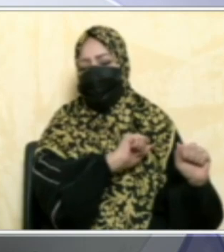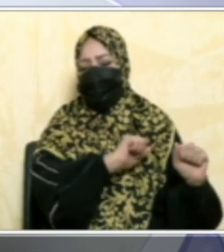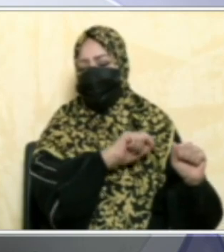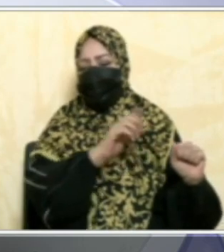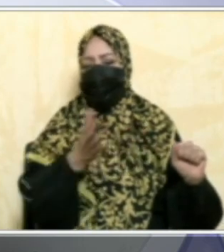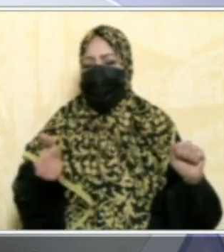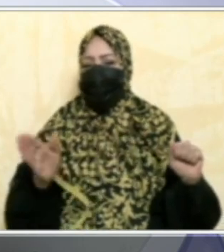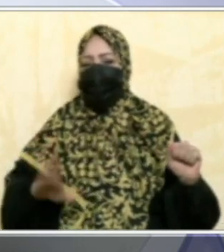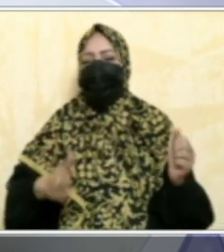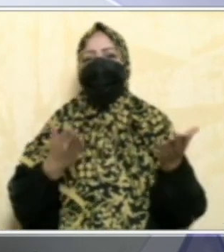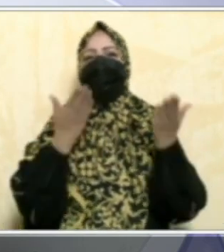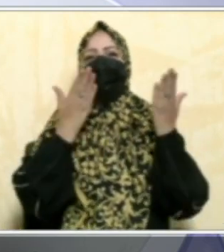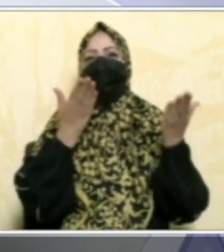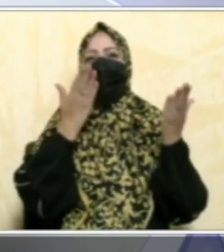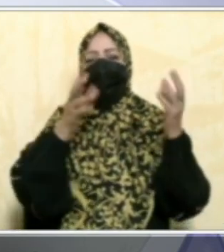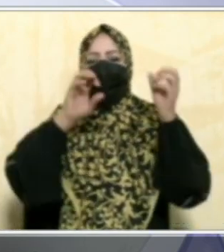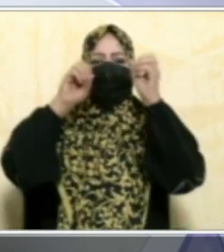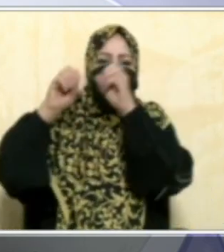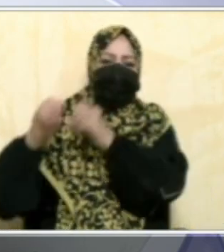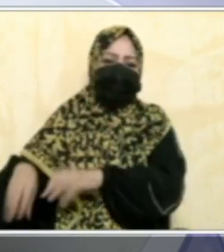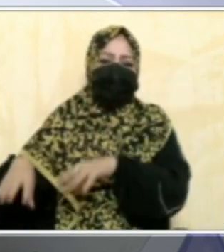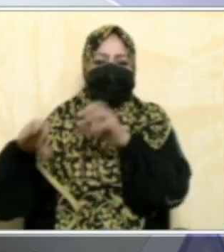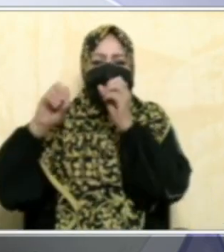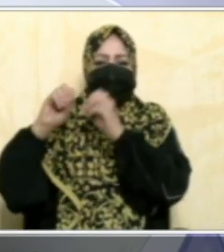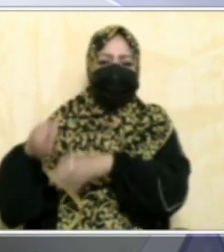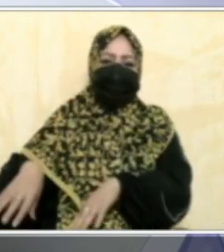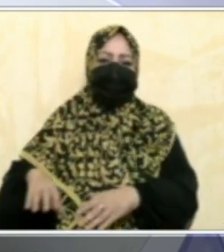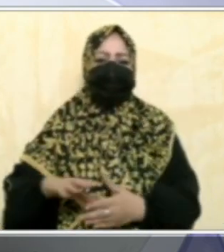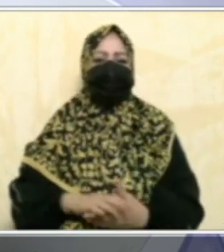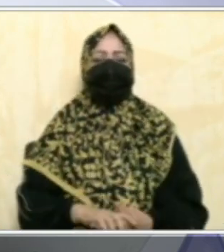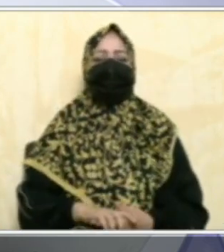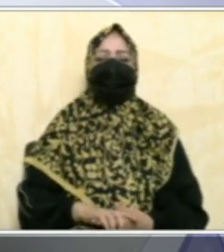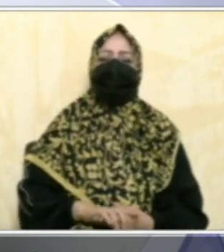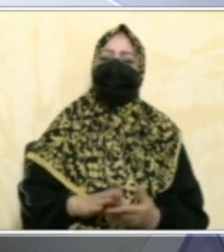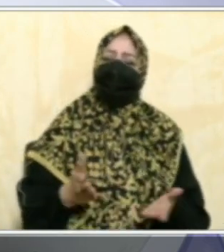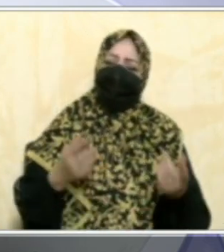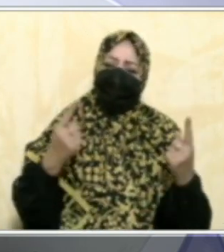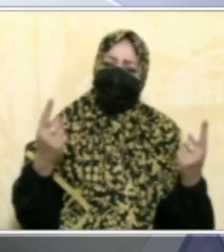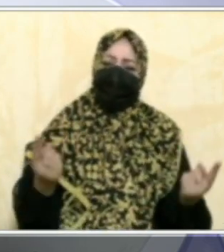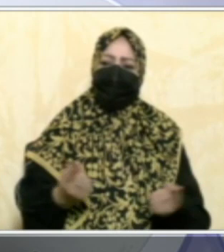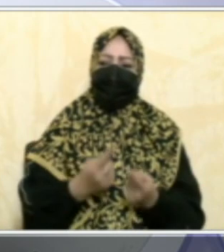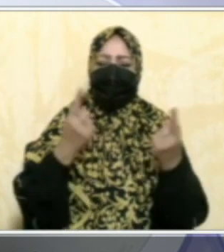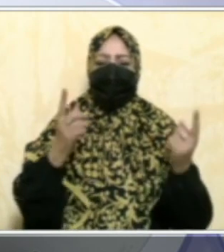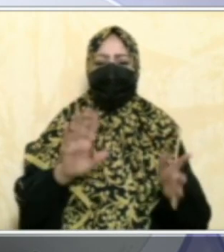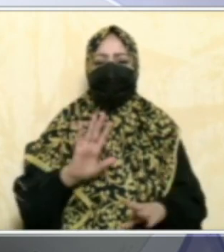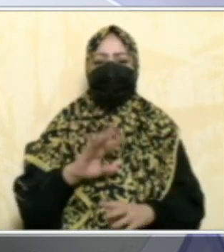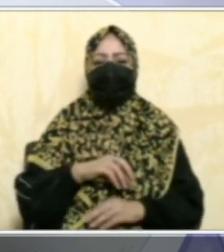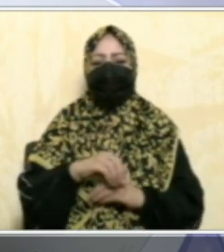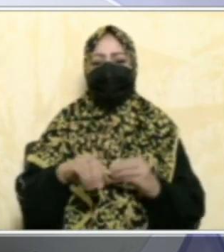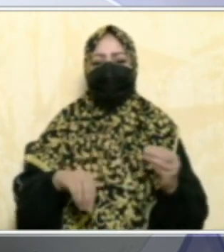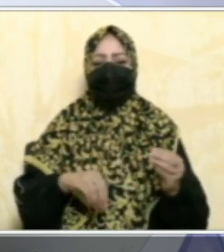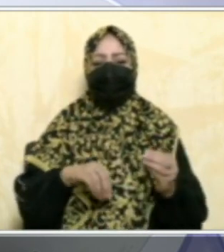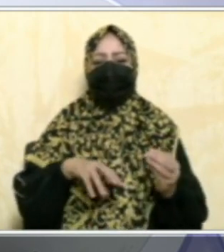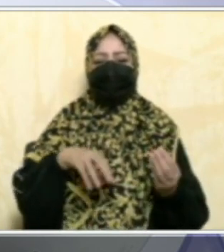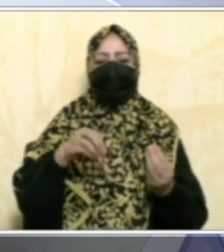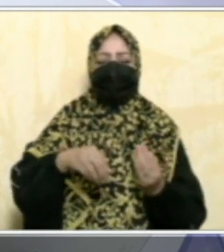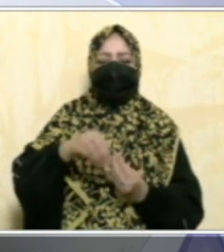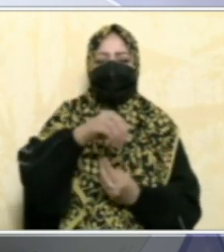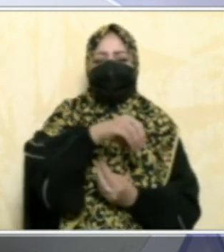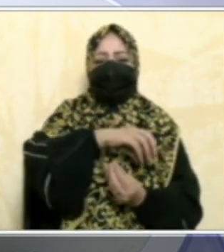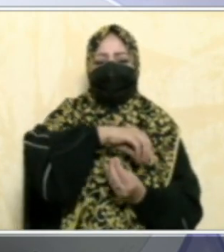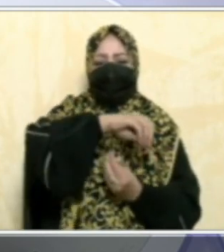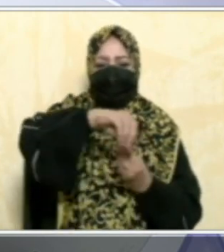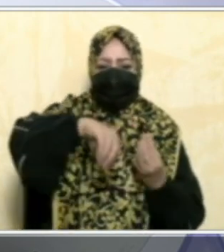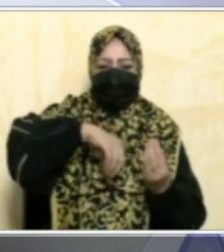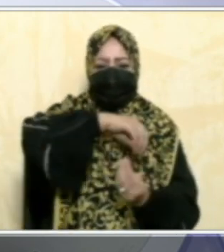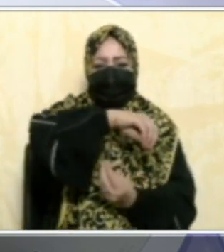العمرة تصل إلى الميت، فلا بأس يعني إذا قلد يعني غير علماء المذهب واعتمر عن الميت فلا بأس